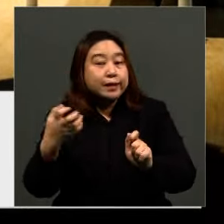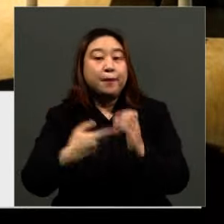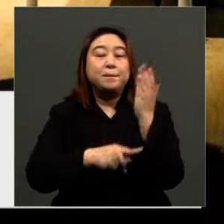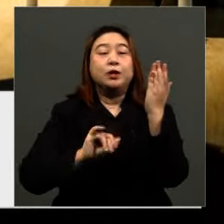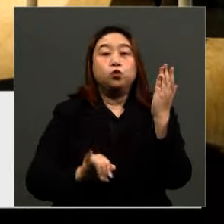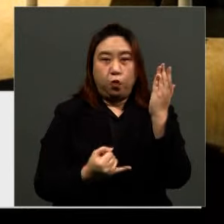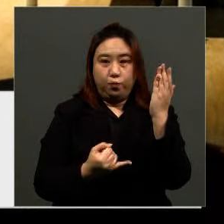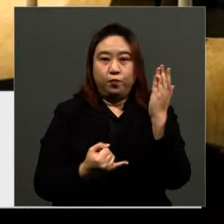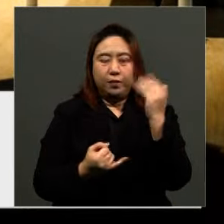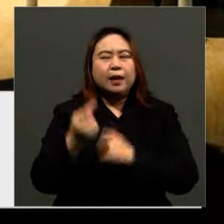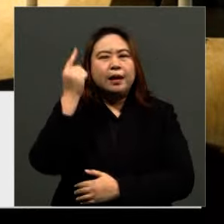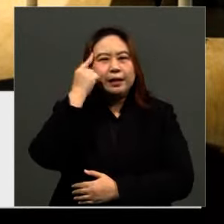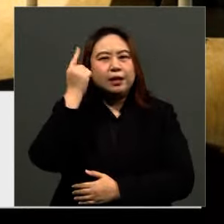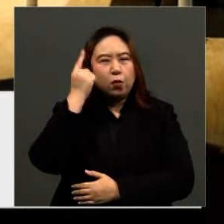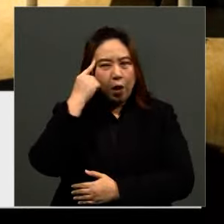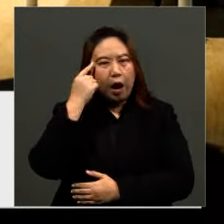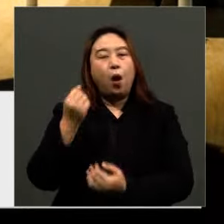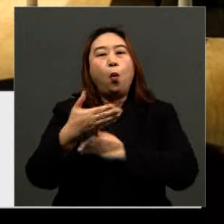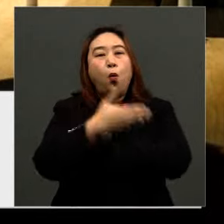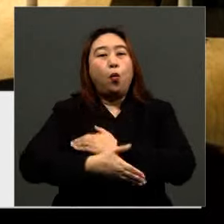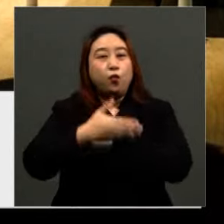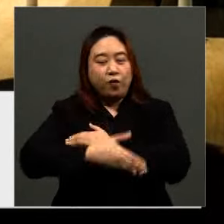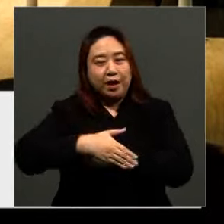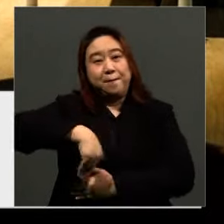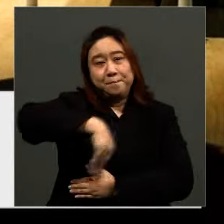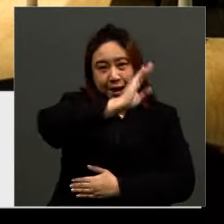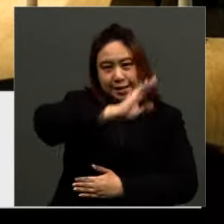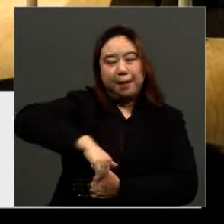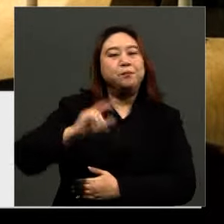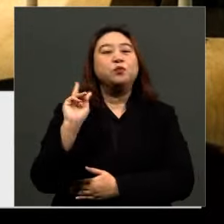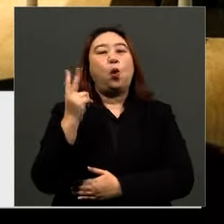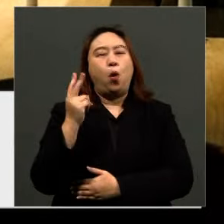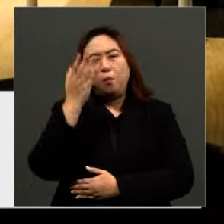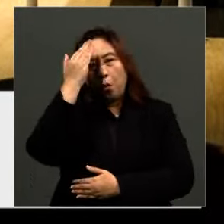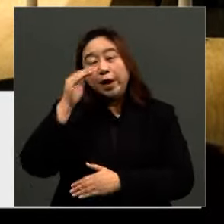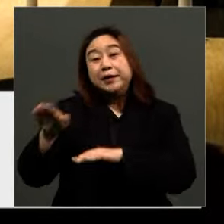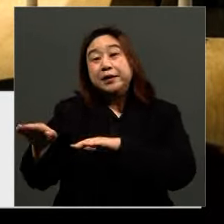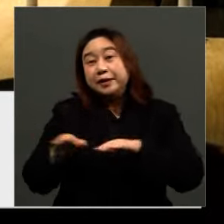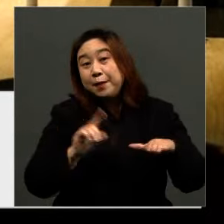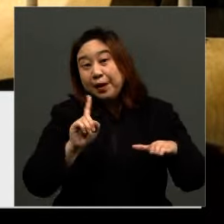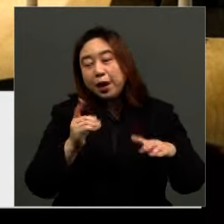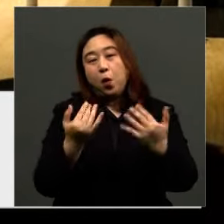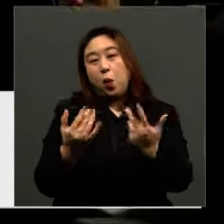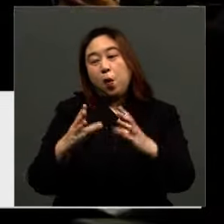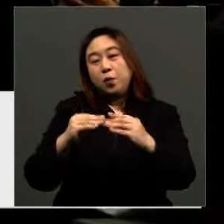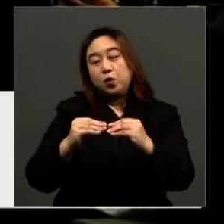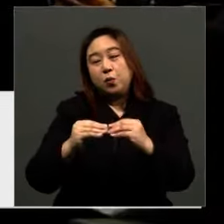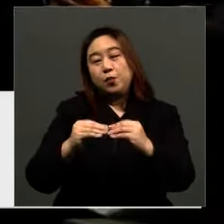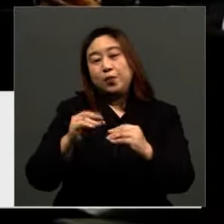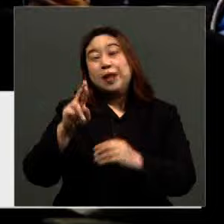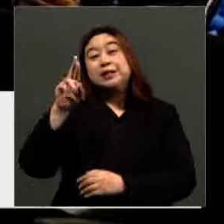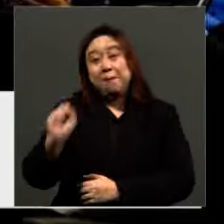คีรีขันธ์ก็คาดว่าจะเป็นการเดินทางโดยรถไฟทั้งไปและกลับเนื่องจากเป็นการเตรียมพร้อมในช่วงการเปิดสมัยประชุมสภาผู้แทน